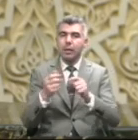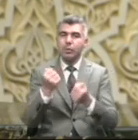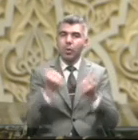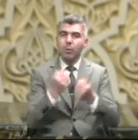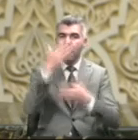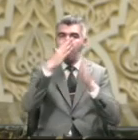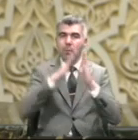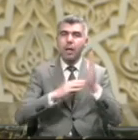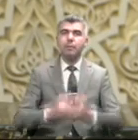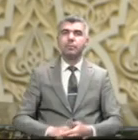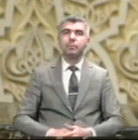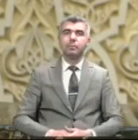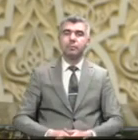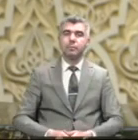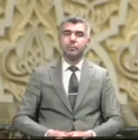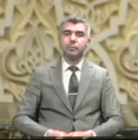تفضل